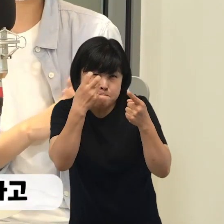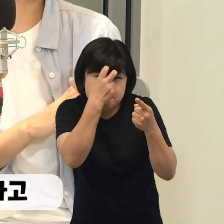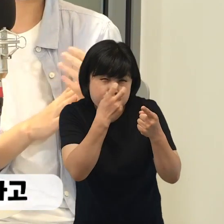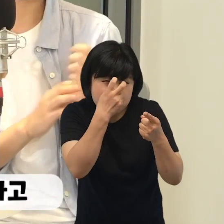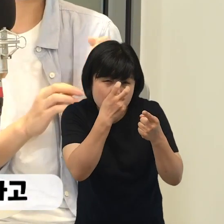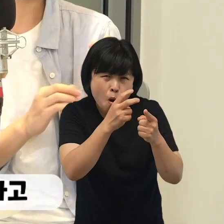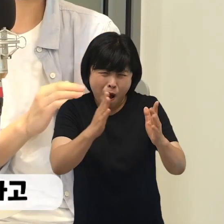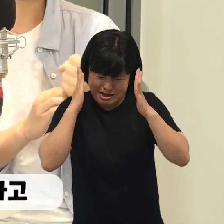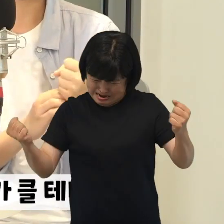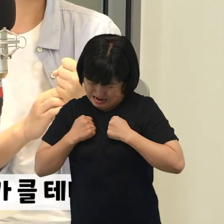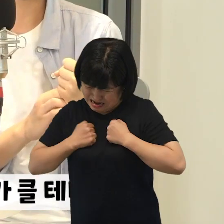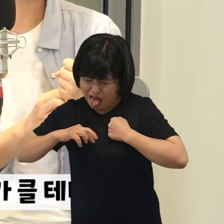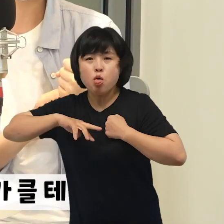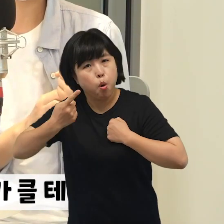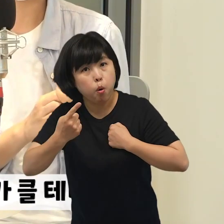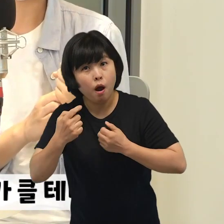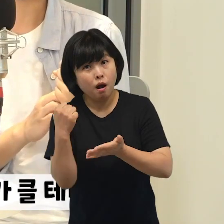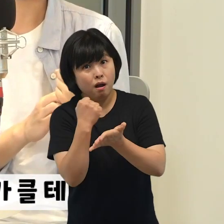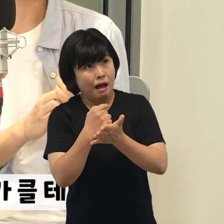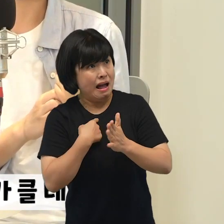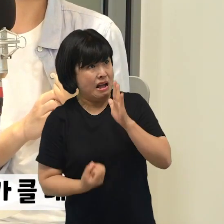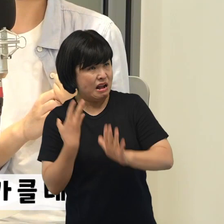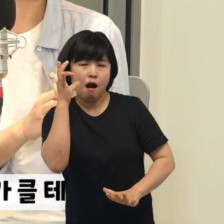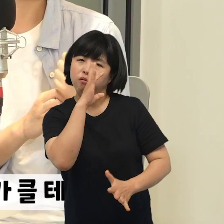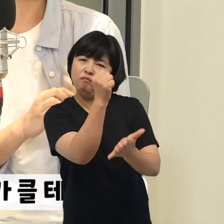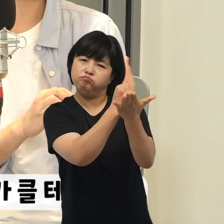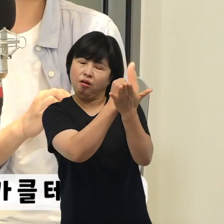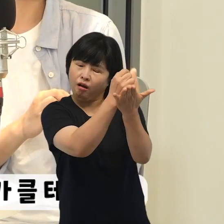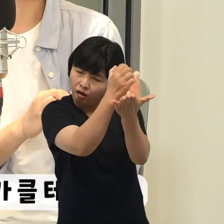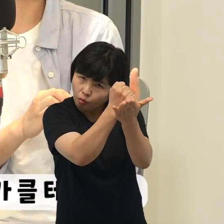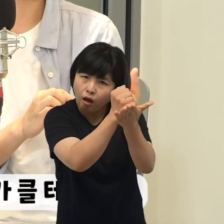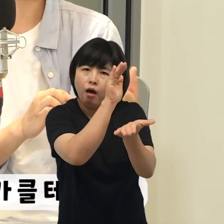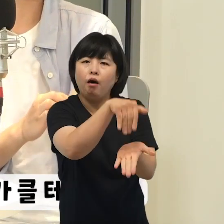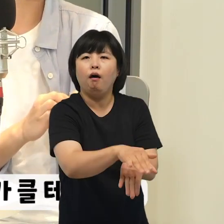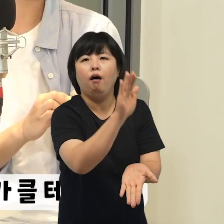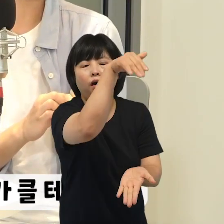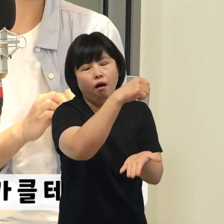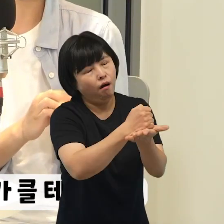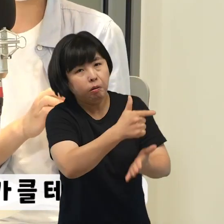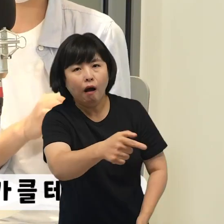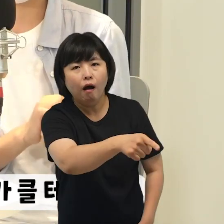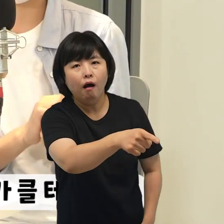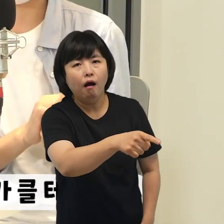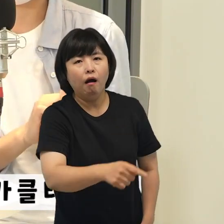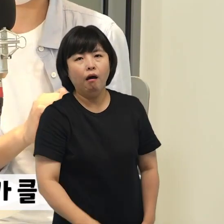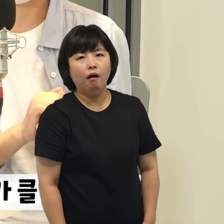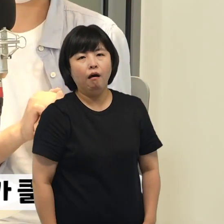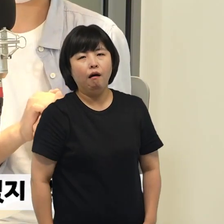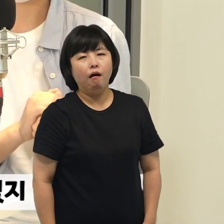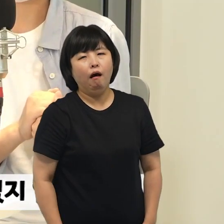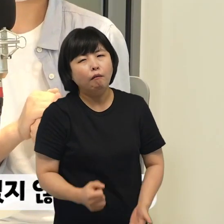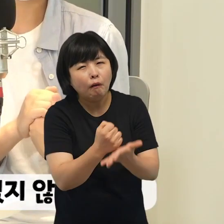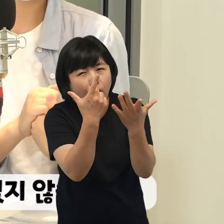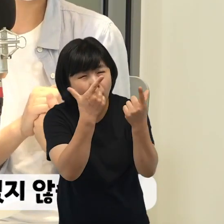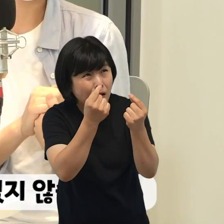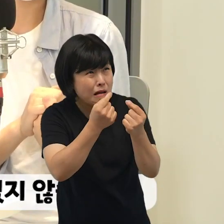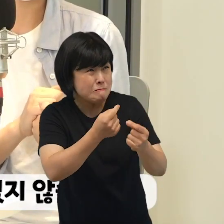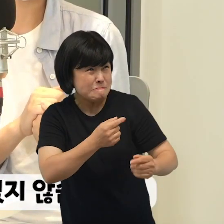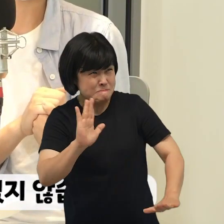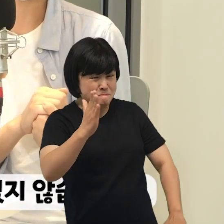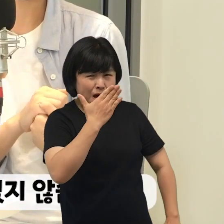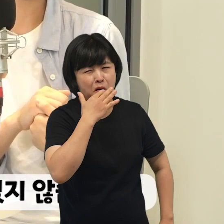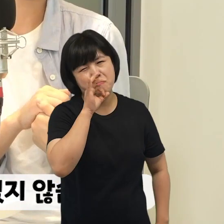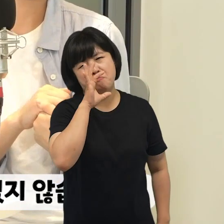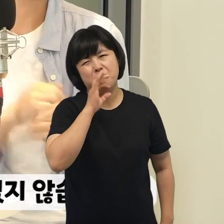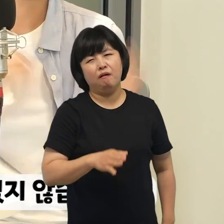막 시장을 분석을 하고 공부를 한다 해도 결국 운이 지배하는 요소가 클 테니까 그렇죠. 그럼 뭐 운 같은 거는